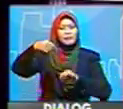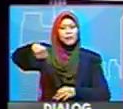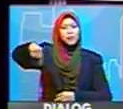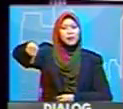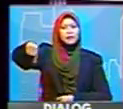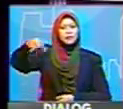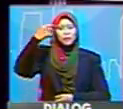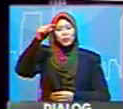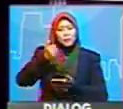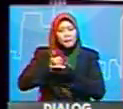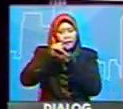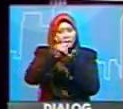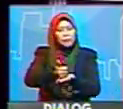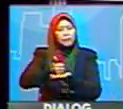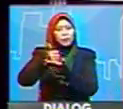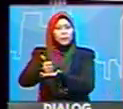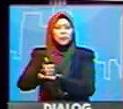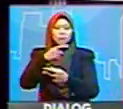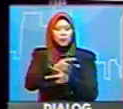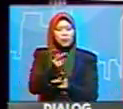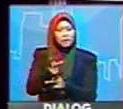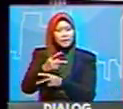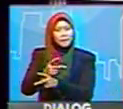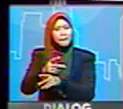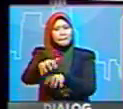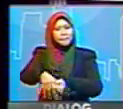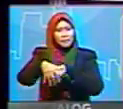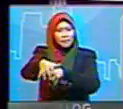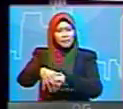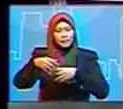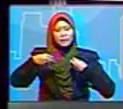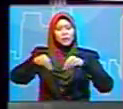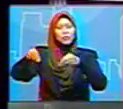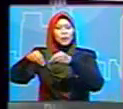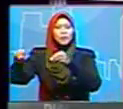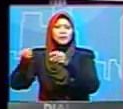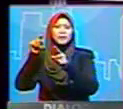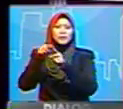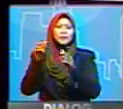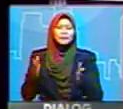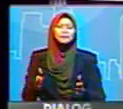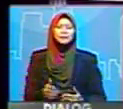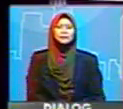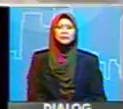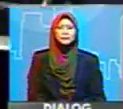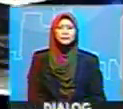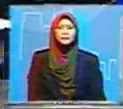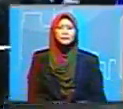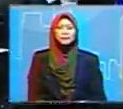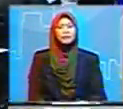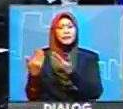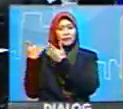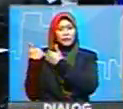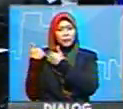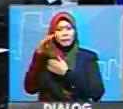bantu petani produk petani dapat direct secara terus dijual Dar okey lagi satu saya melihat peranan Farma ini Datuk Seri ya mungkin